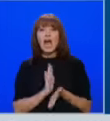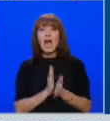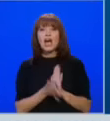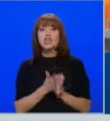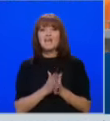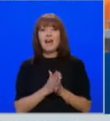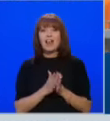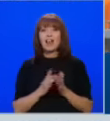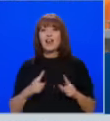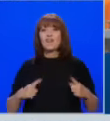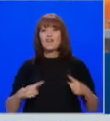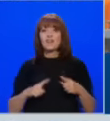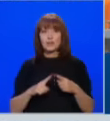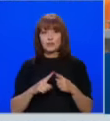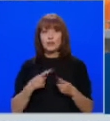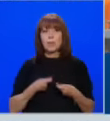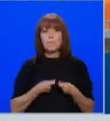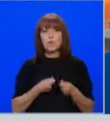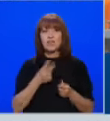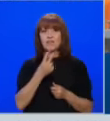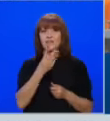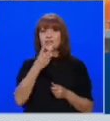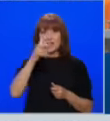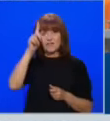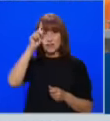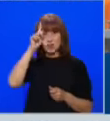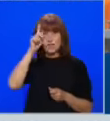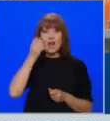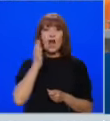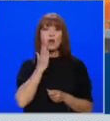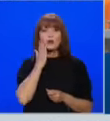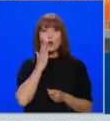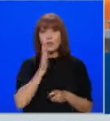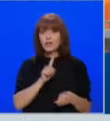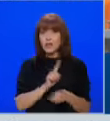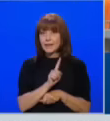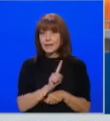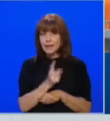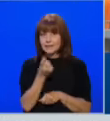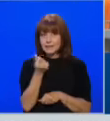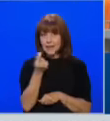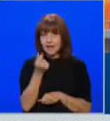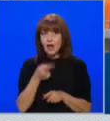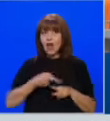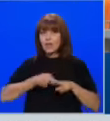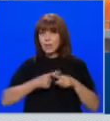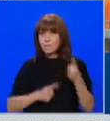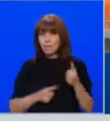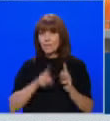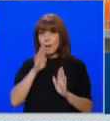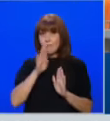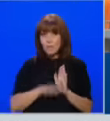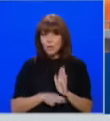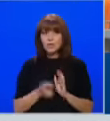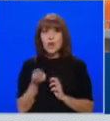тип Витоша се продава най-скъпо в София по 23 лева за килограм, а в Добрич за 11 лева. Почти наполовина по-ниска е цената